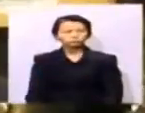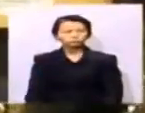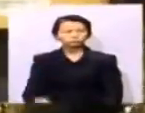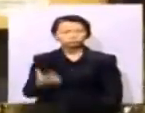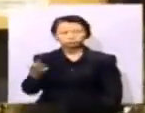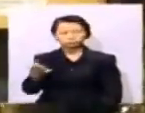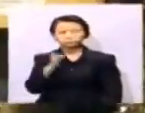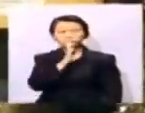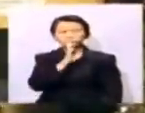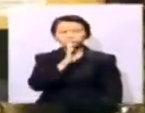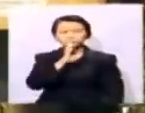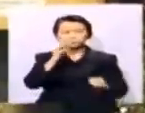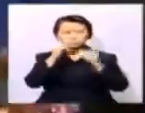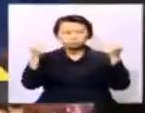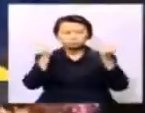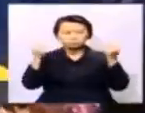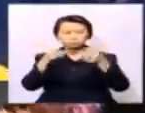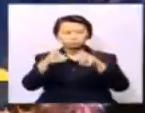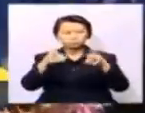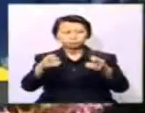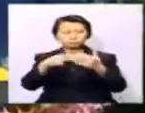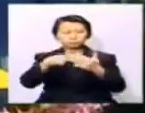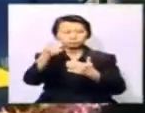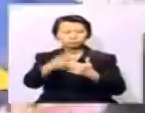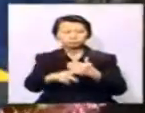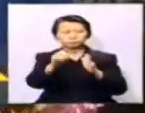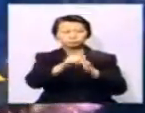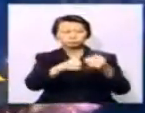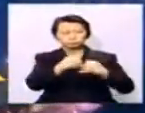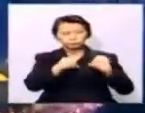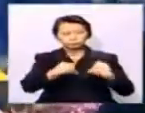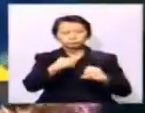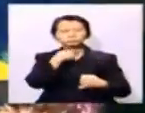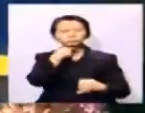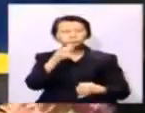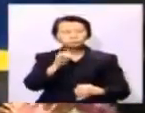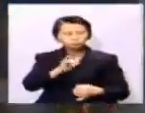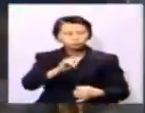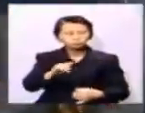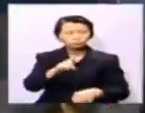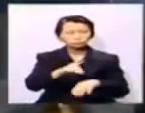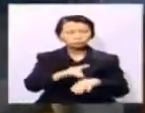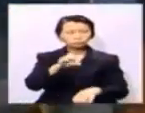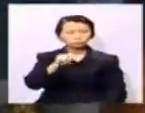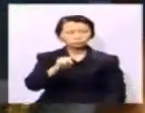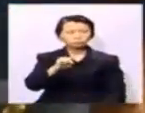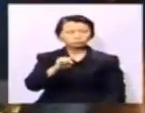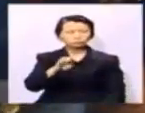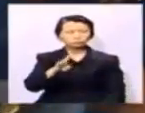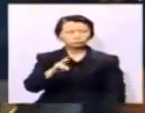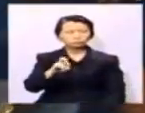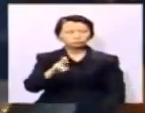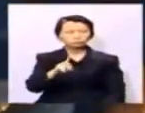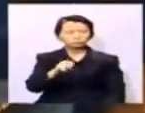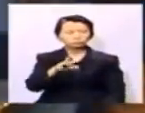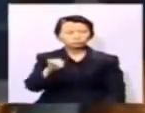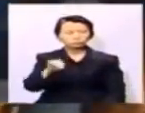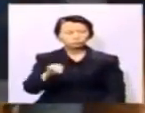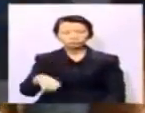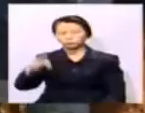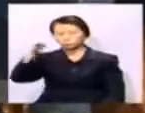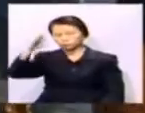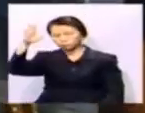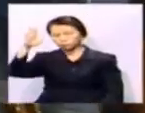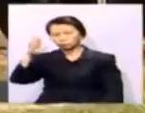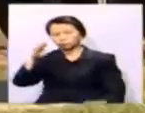Beliau berkata demikian pada majlis perasmian program Sejiwa Senada 2018 di Sibuti. Menurut Datuk Patinggi Abang Johari,